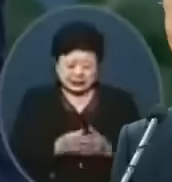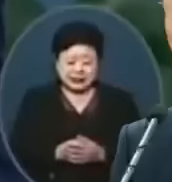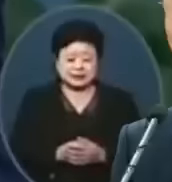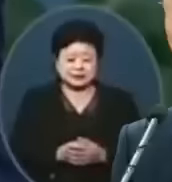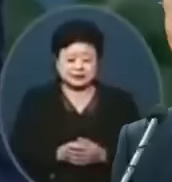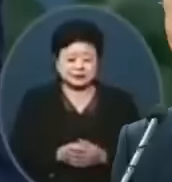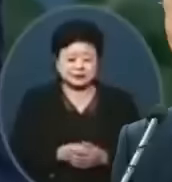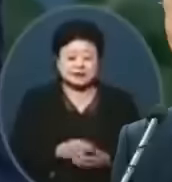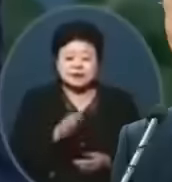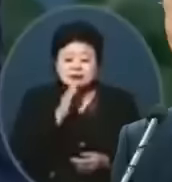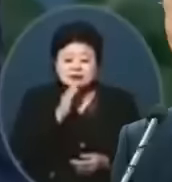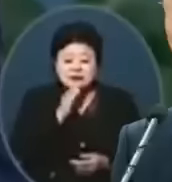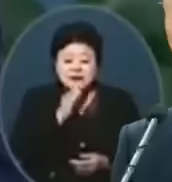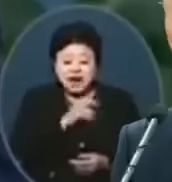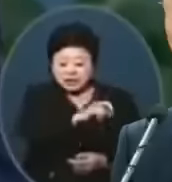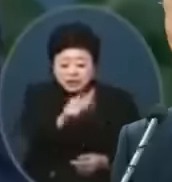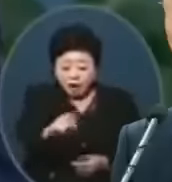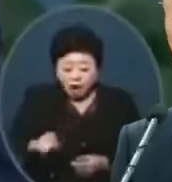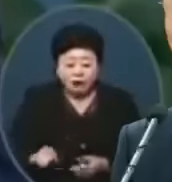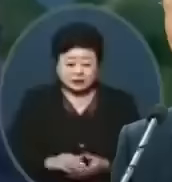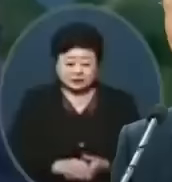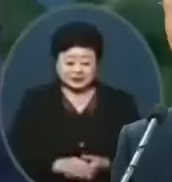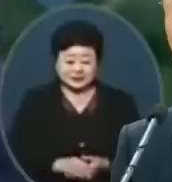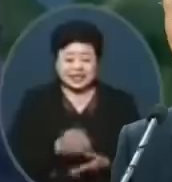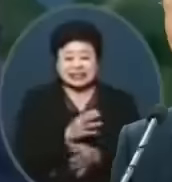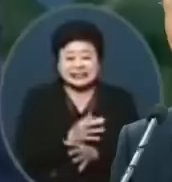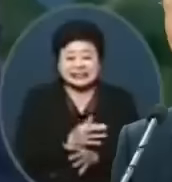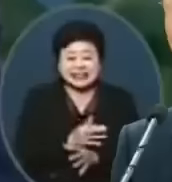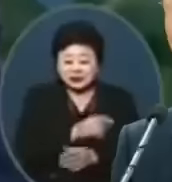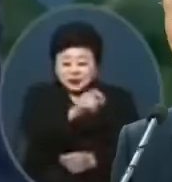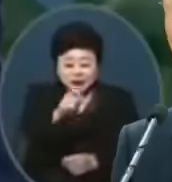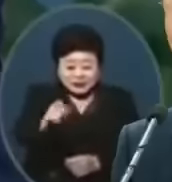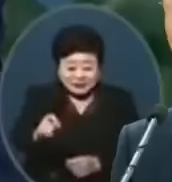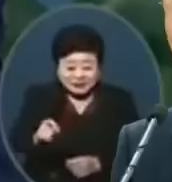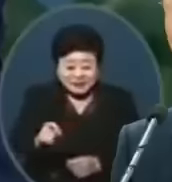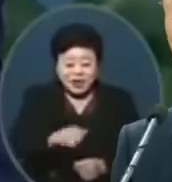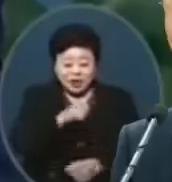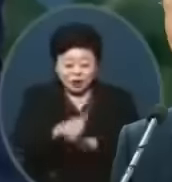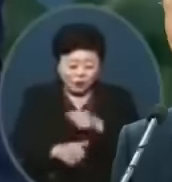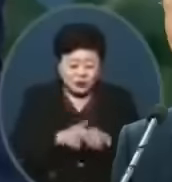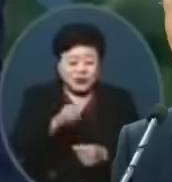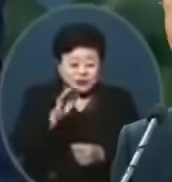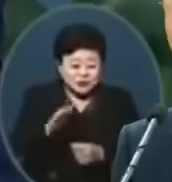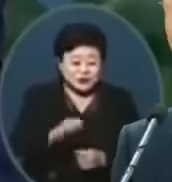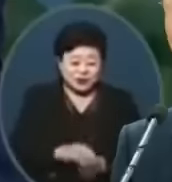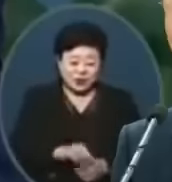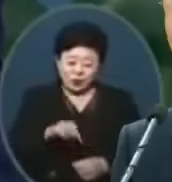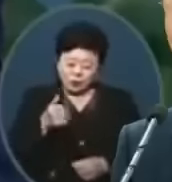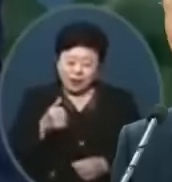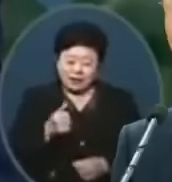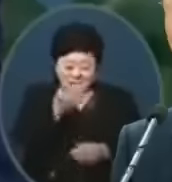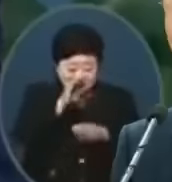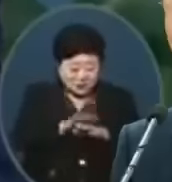그래서 그들이 적기는 적었는데 거의 장난 삼아 썼어요. 5년 후에 500명의